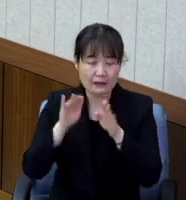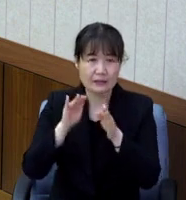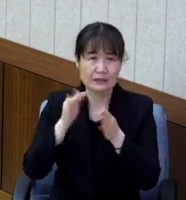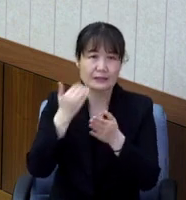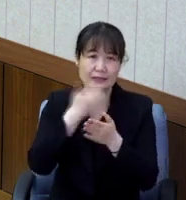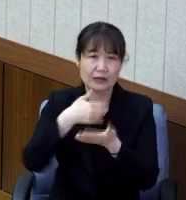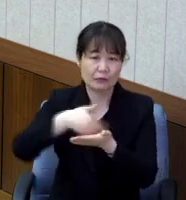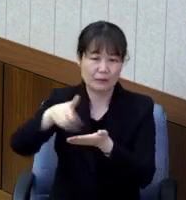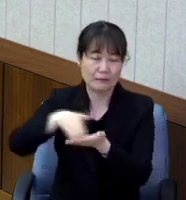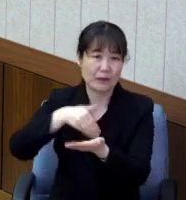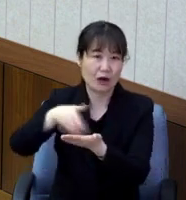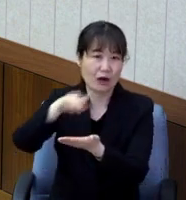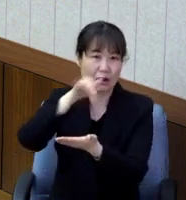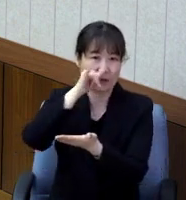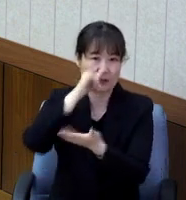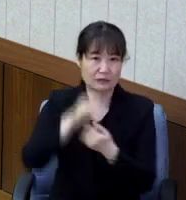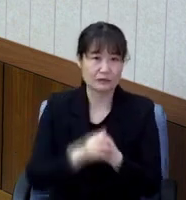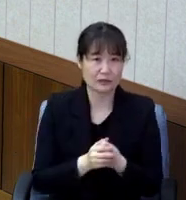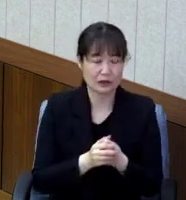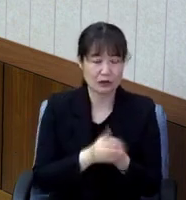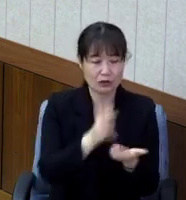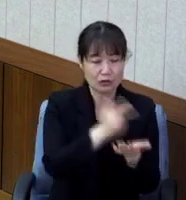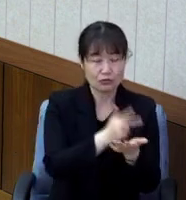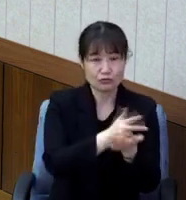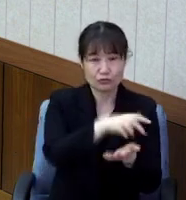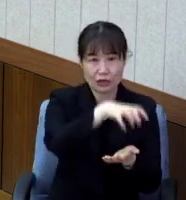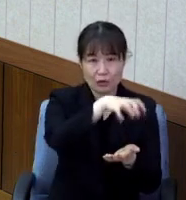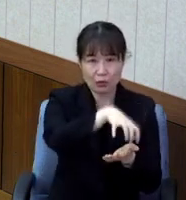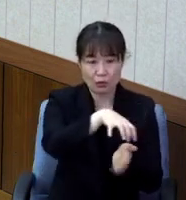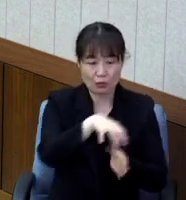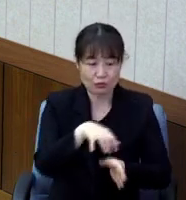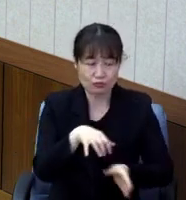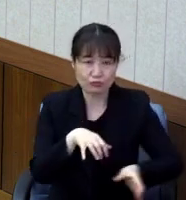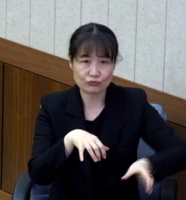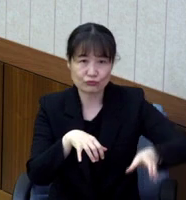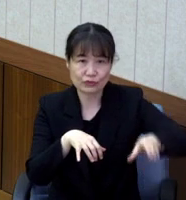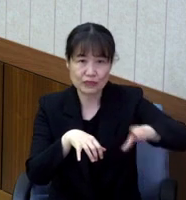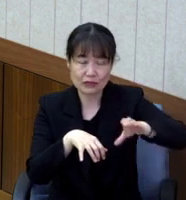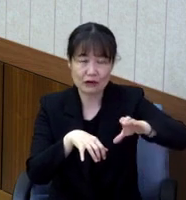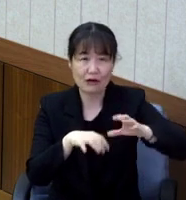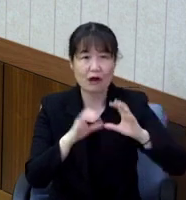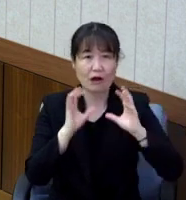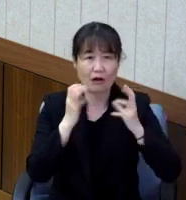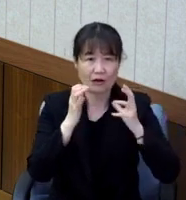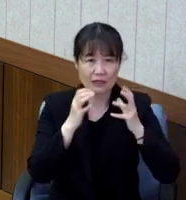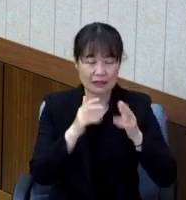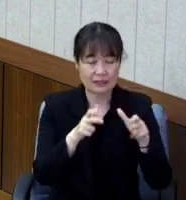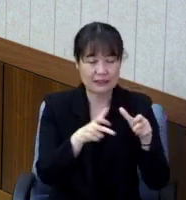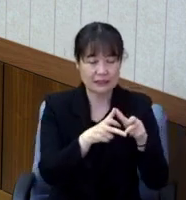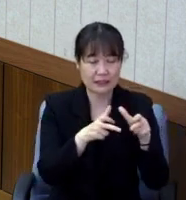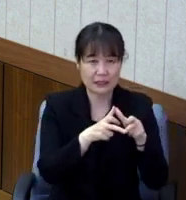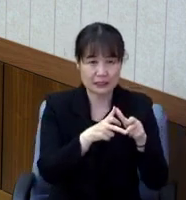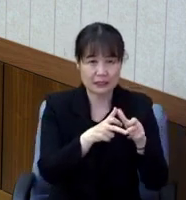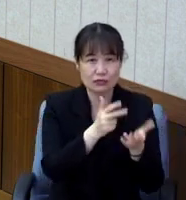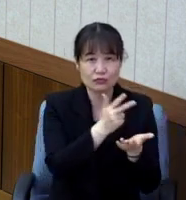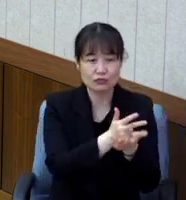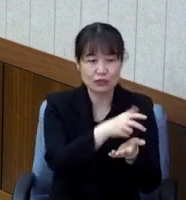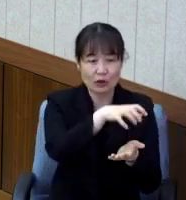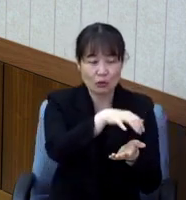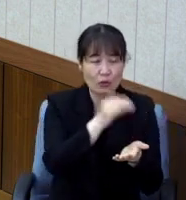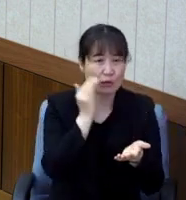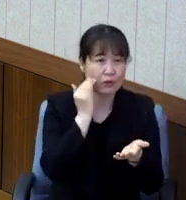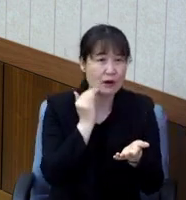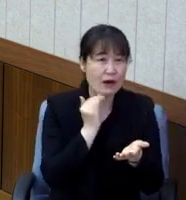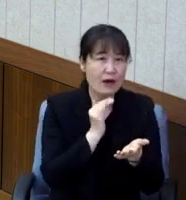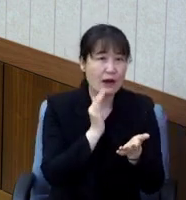있습니다. 주차장을 거쳐 있는 어린이 안전길은 어린이들에게 장애인 주차 구역과 같은